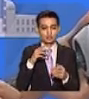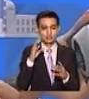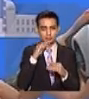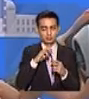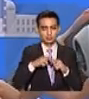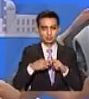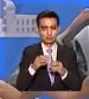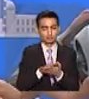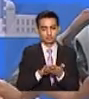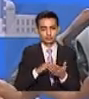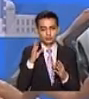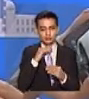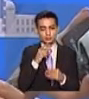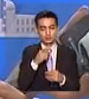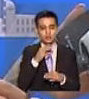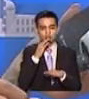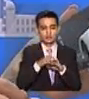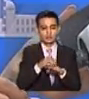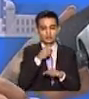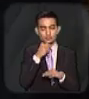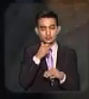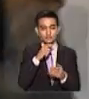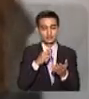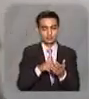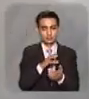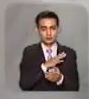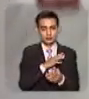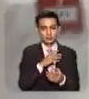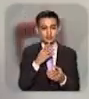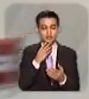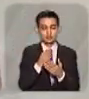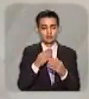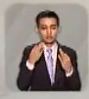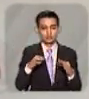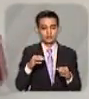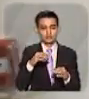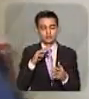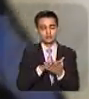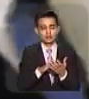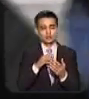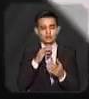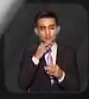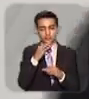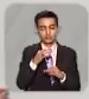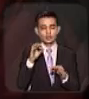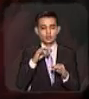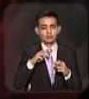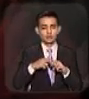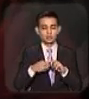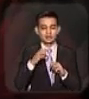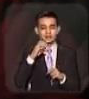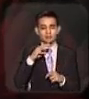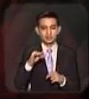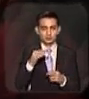проблему. Отвечая на вопросы журналистов, Дарига Назарбаева оценила уровень свободы слова, заявив, что никаких проблем у СМИ